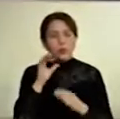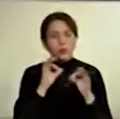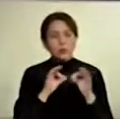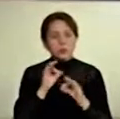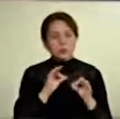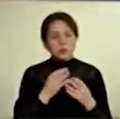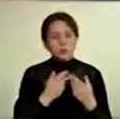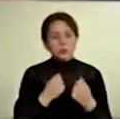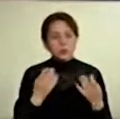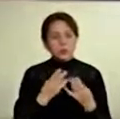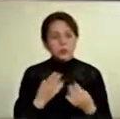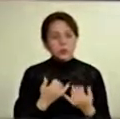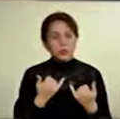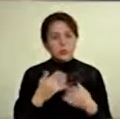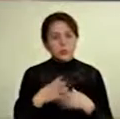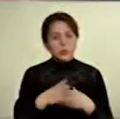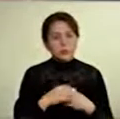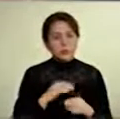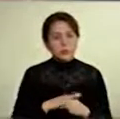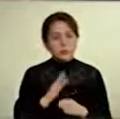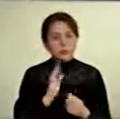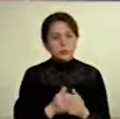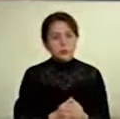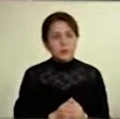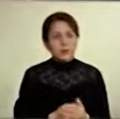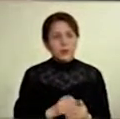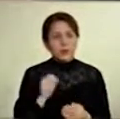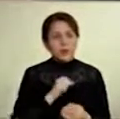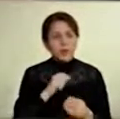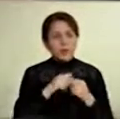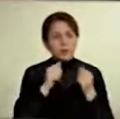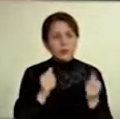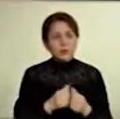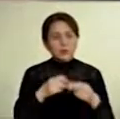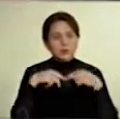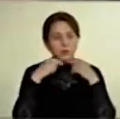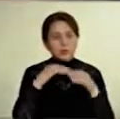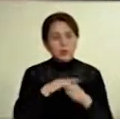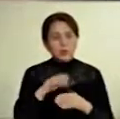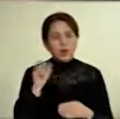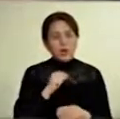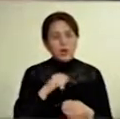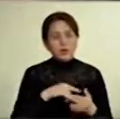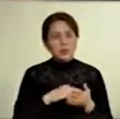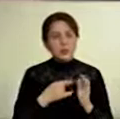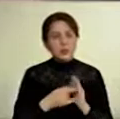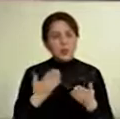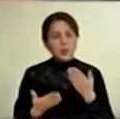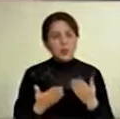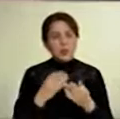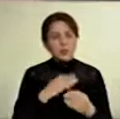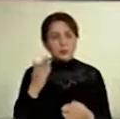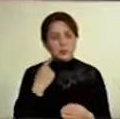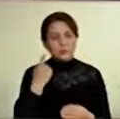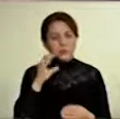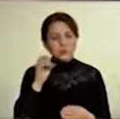kerak. Keling birgalikda uni bajaramiz. A shaklimizga e'tibor qiling. A shaklimizda agar tomoni 1